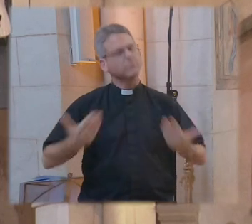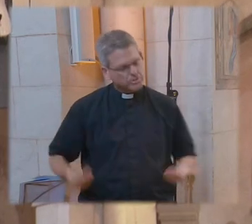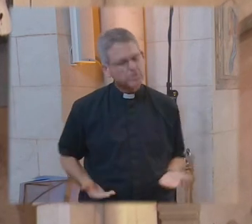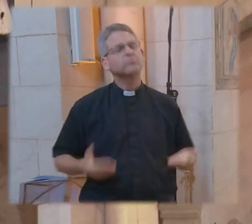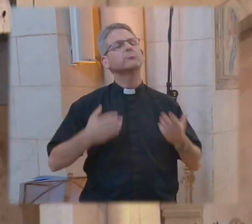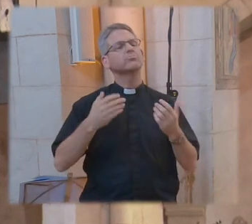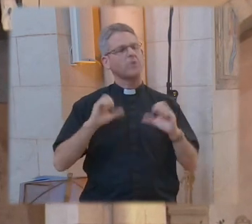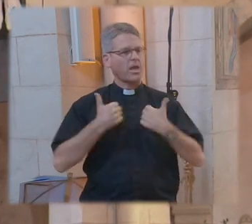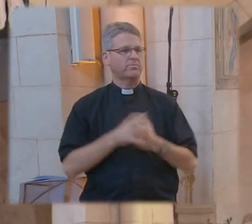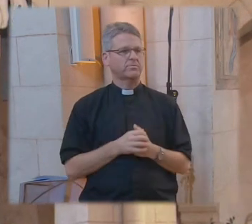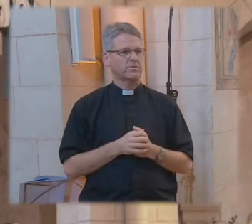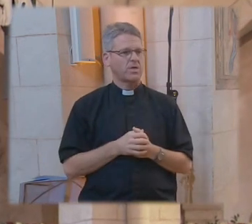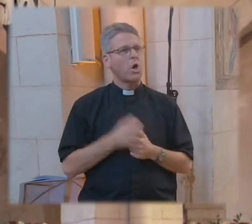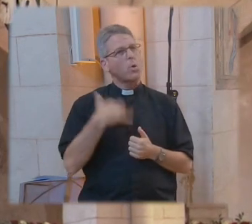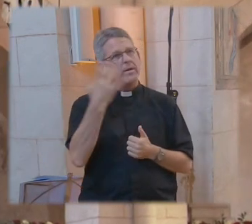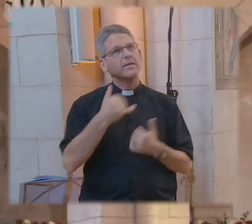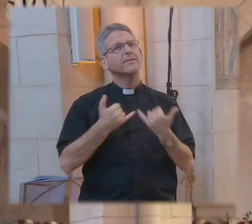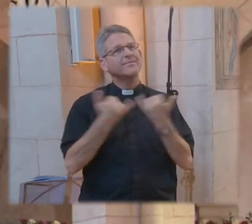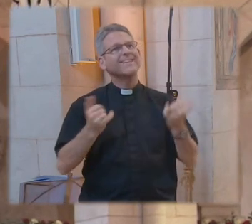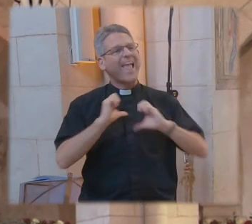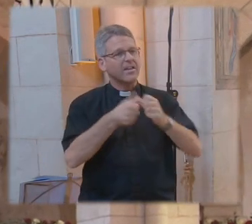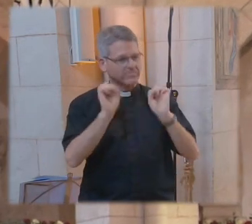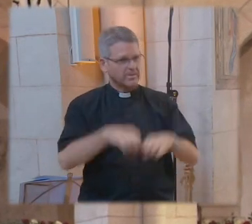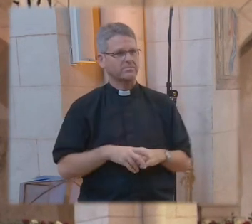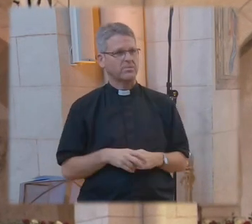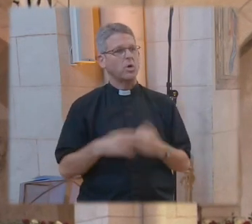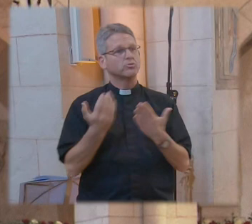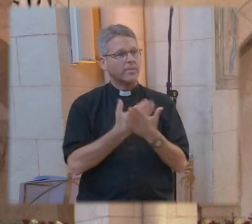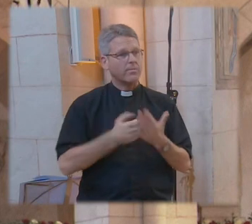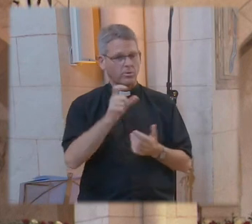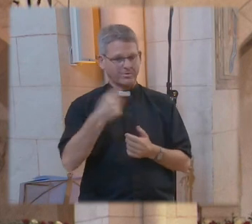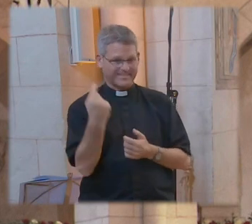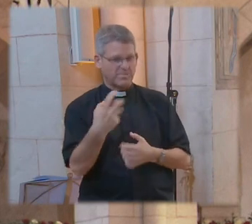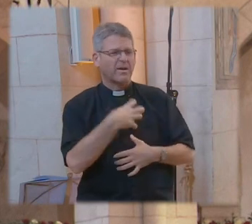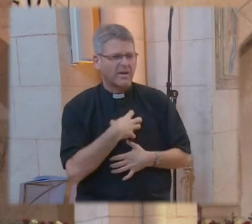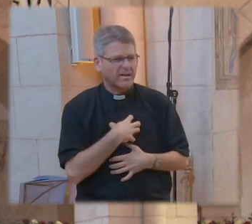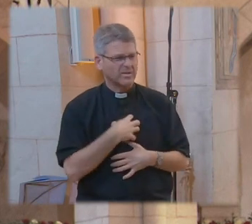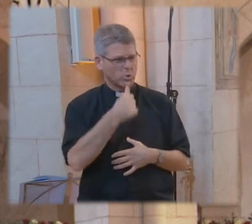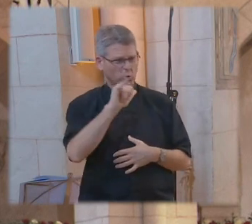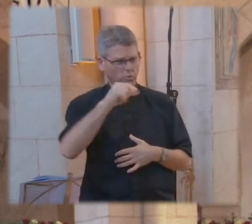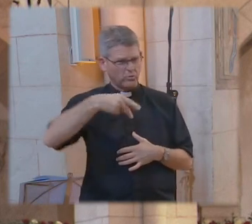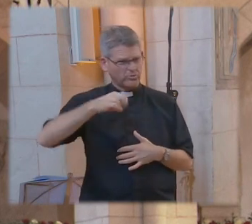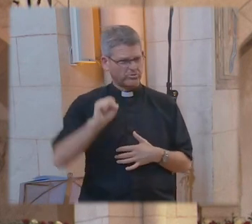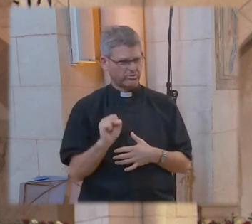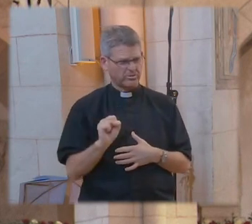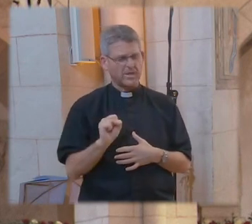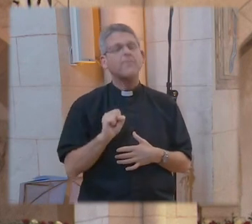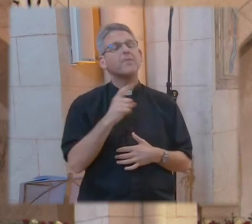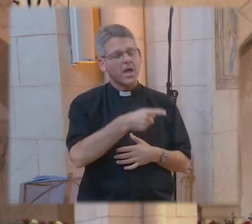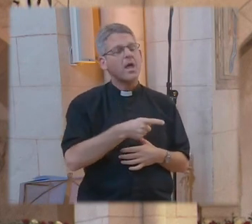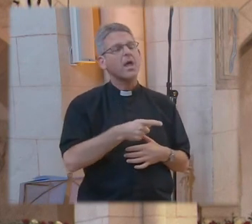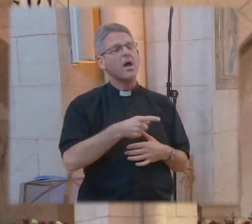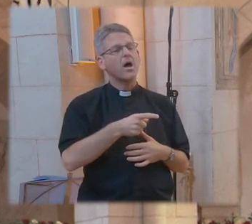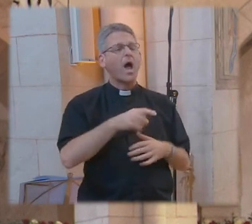an Typhus erkrankten Menschen ausgeübt. Sein Leben in Dachau, zunächst auf der Plantage, dann